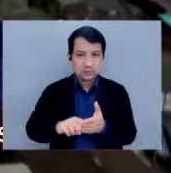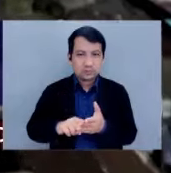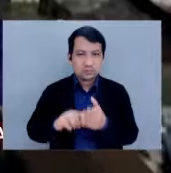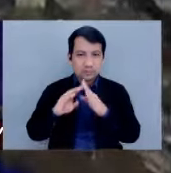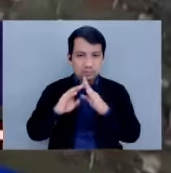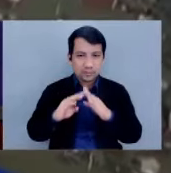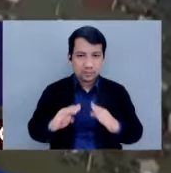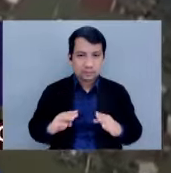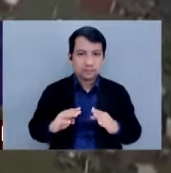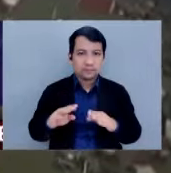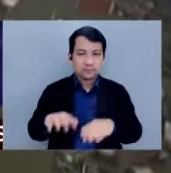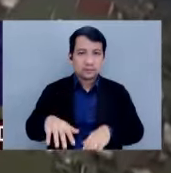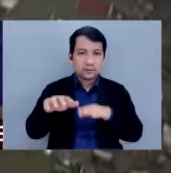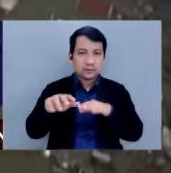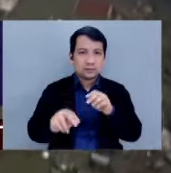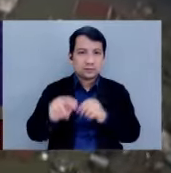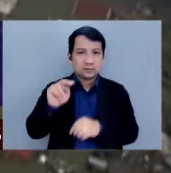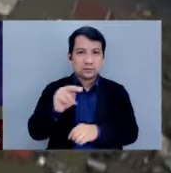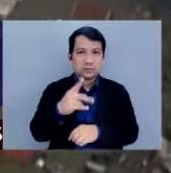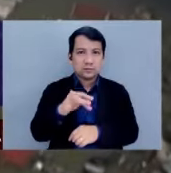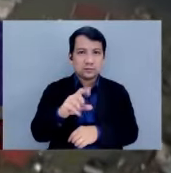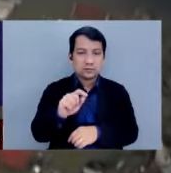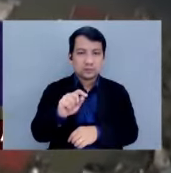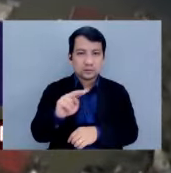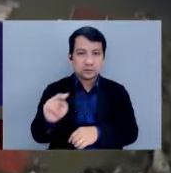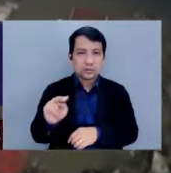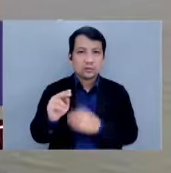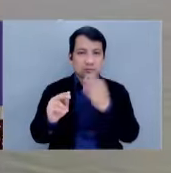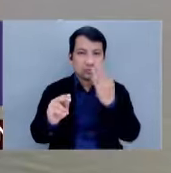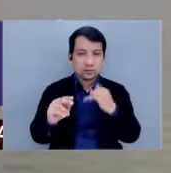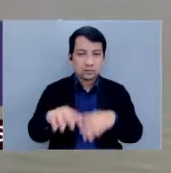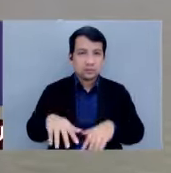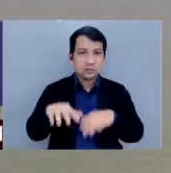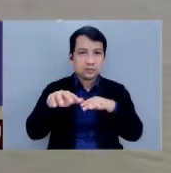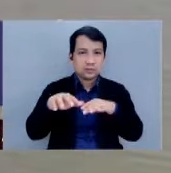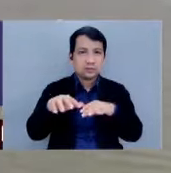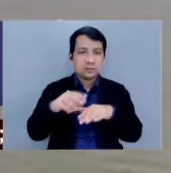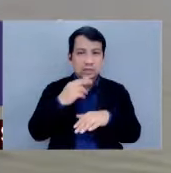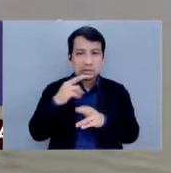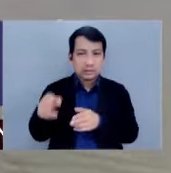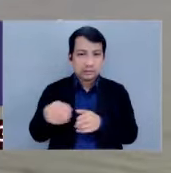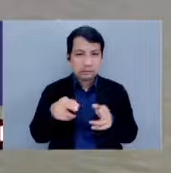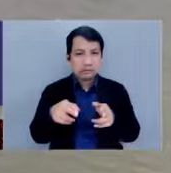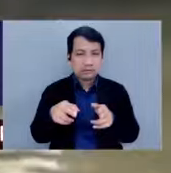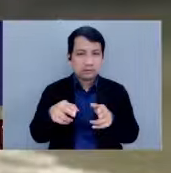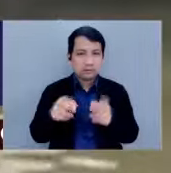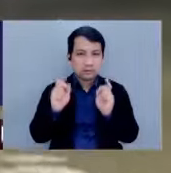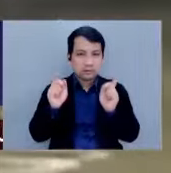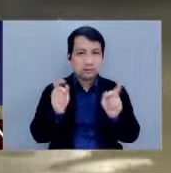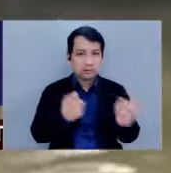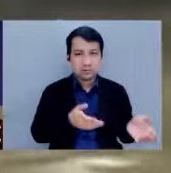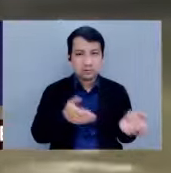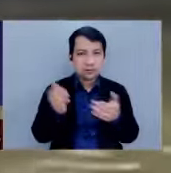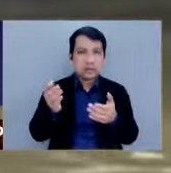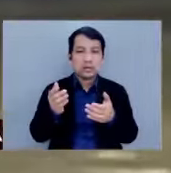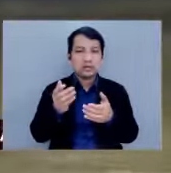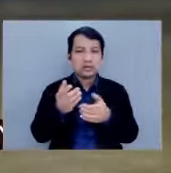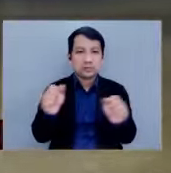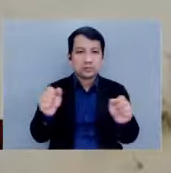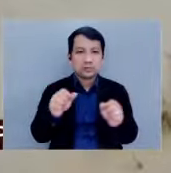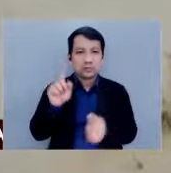baha sa North Kazakhstan. Yan ay matapos umapaw ang tubig sa ilog. Agad inilikas ang mahigit 100,000